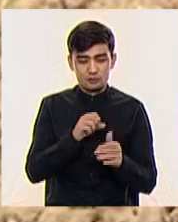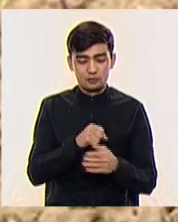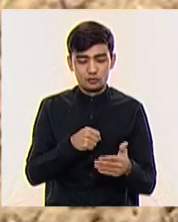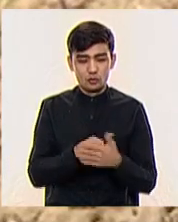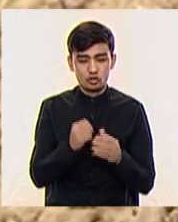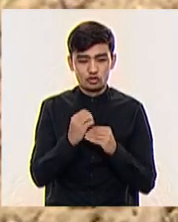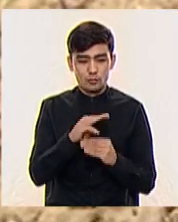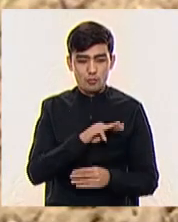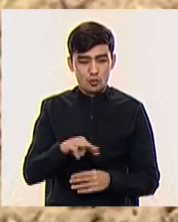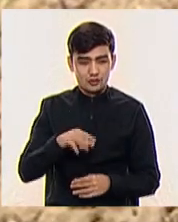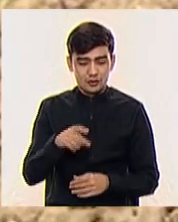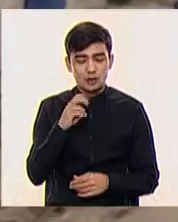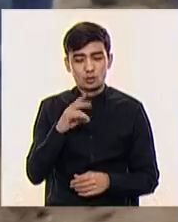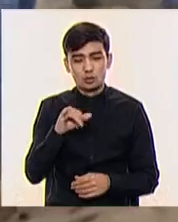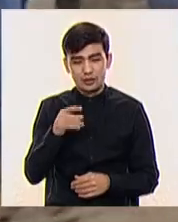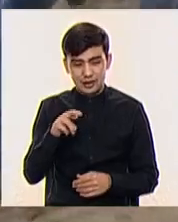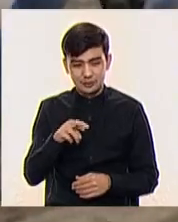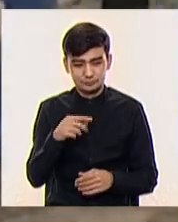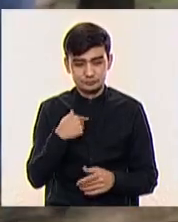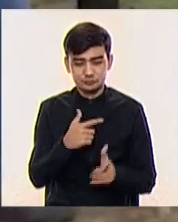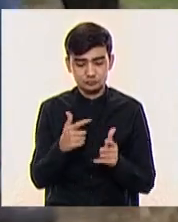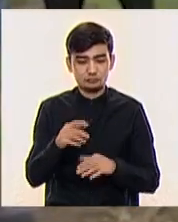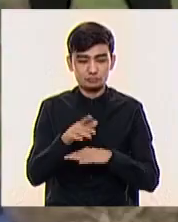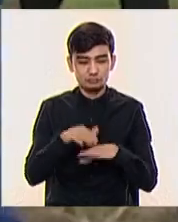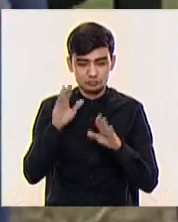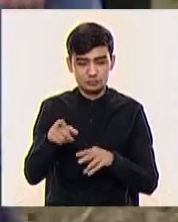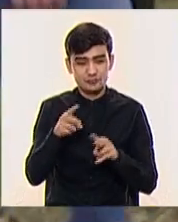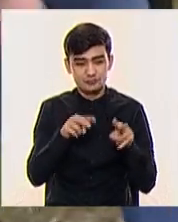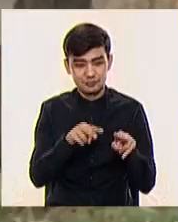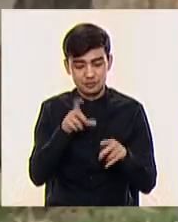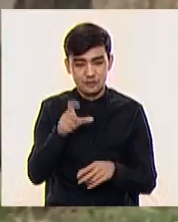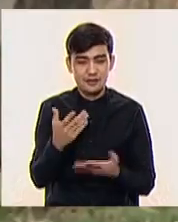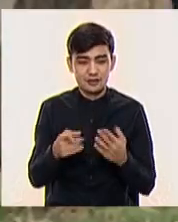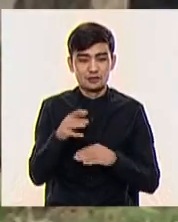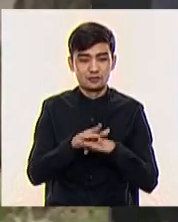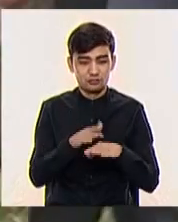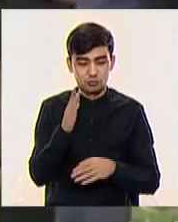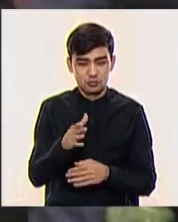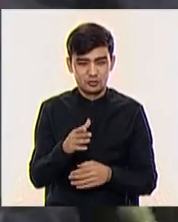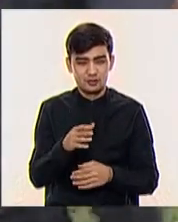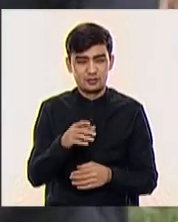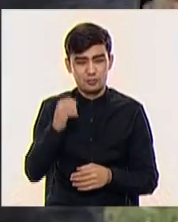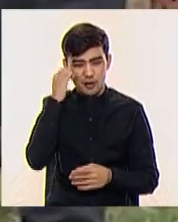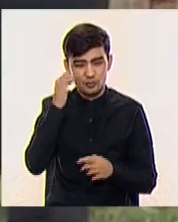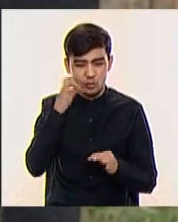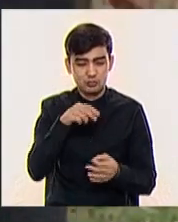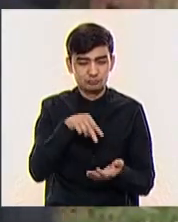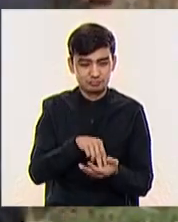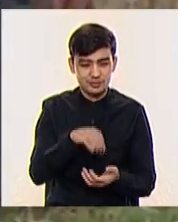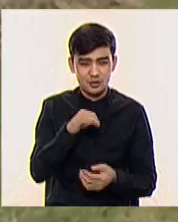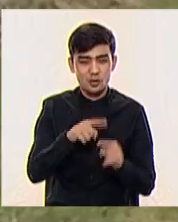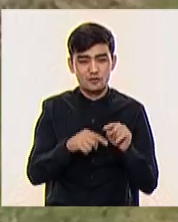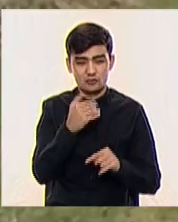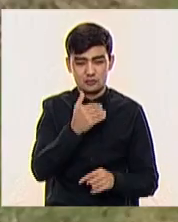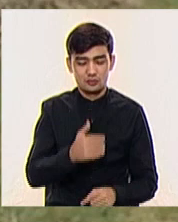14 миллионов тенге. Но Нурия Габдуллина готова простить смотрителя, если он извинится и восстановит памятники ее родных.